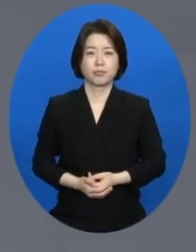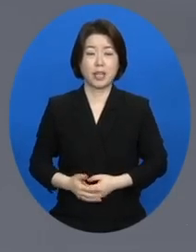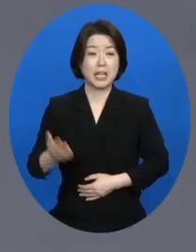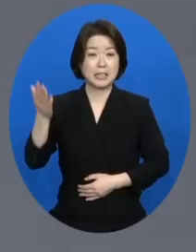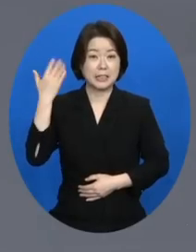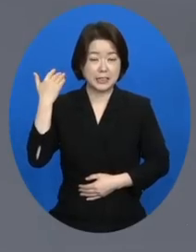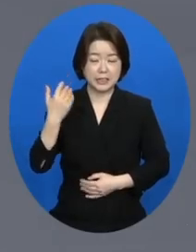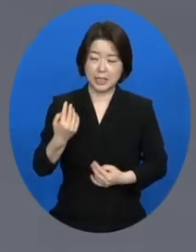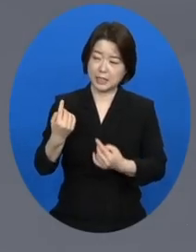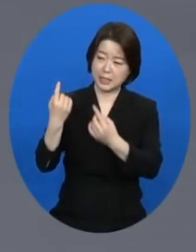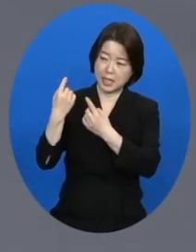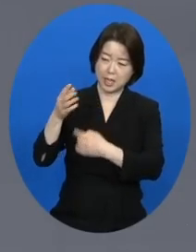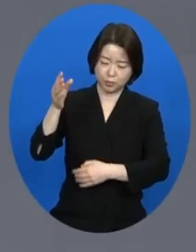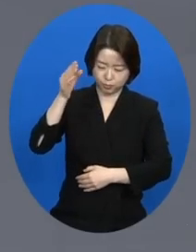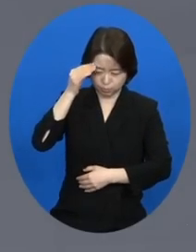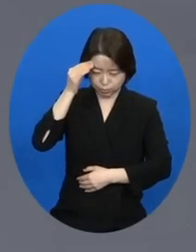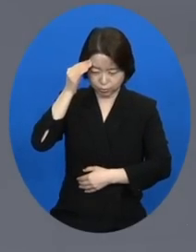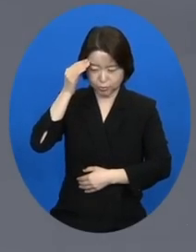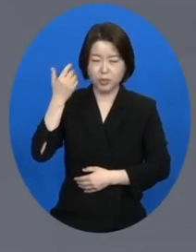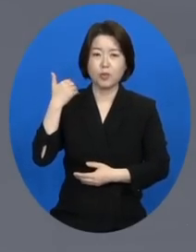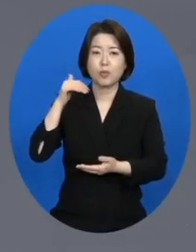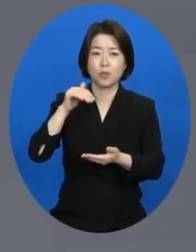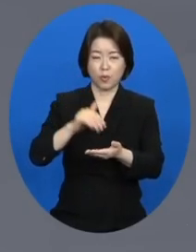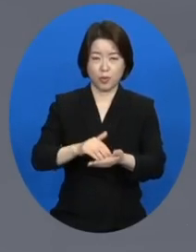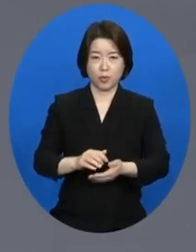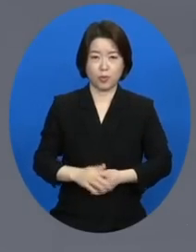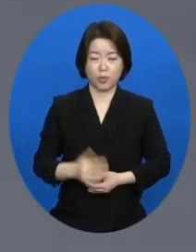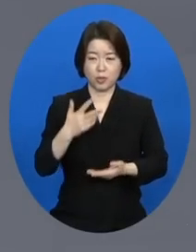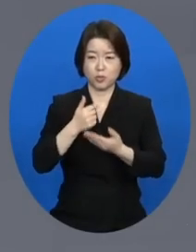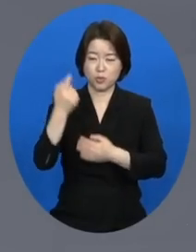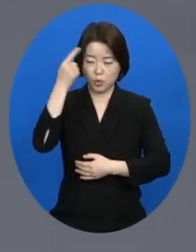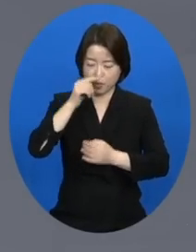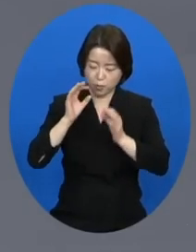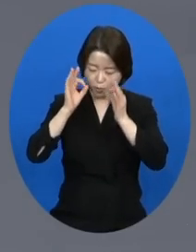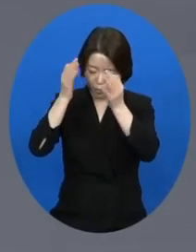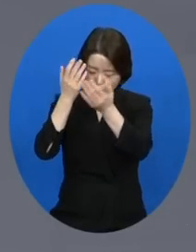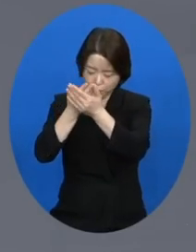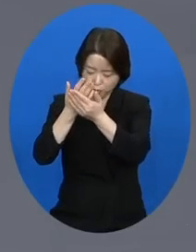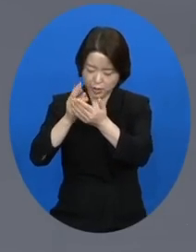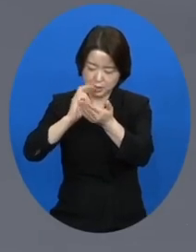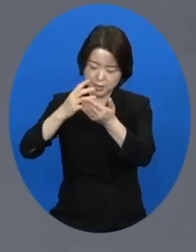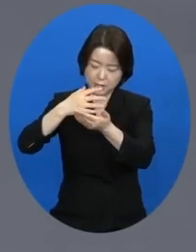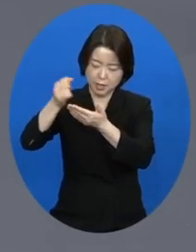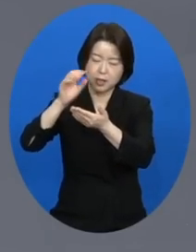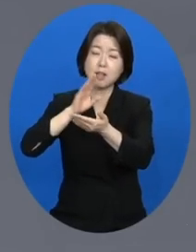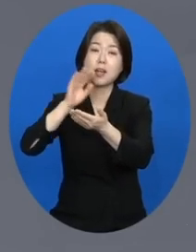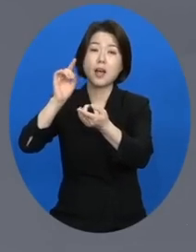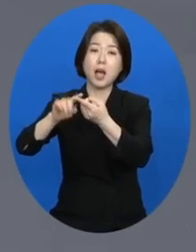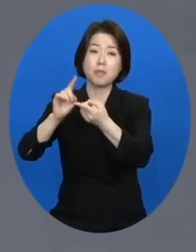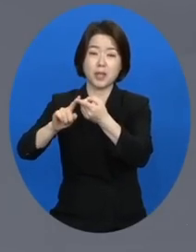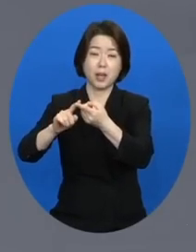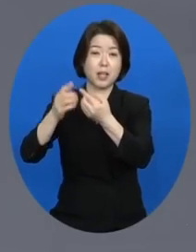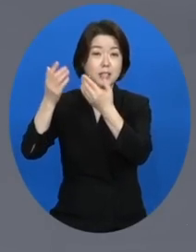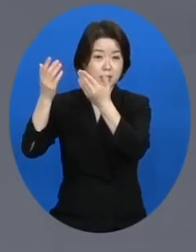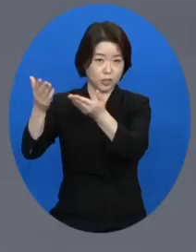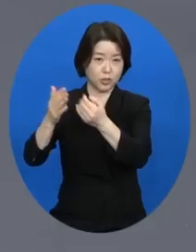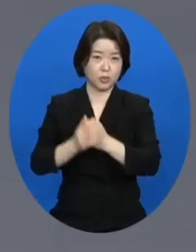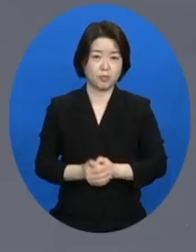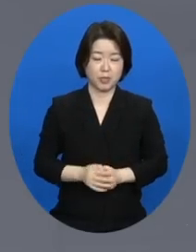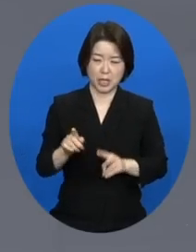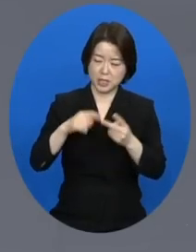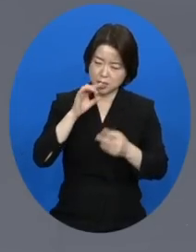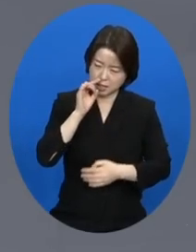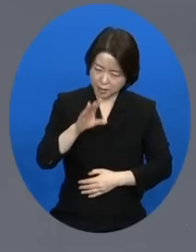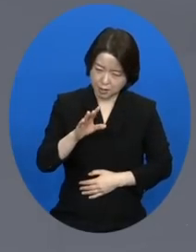지난날의 무지를 돌이키고 주의 얼굴을 구하며 찬양받기 합당하신 여전히 찬양받기 합당하신 이해되지